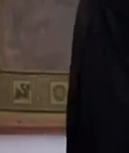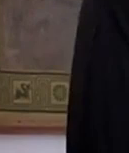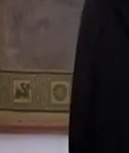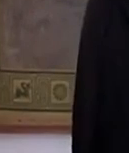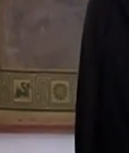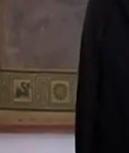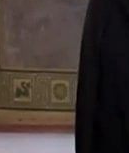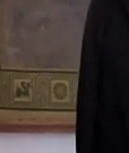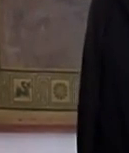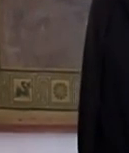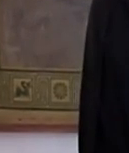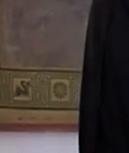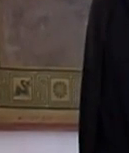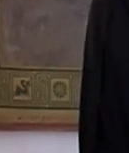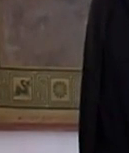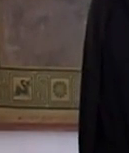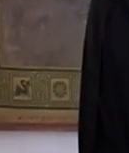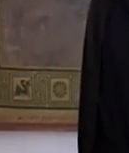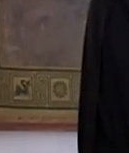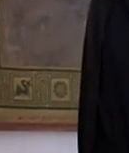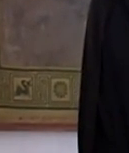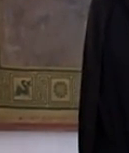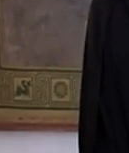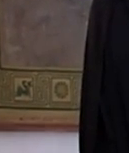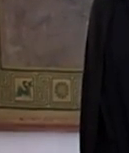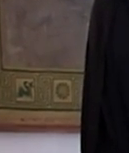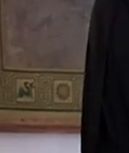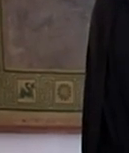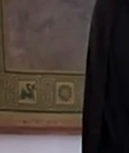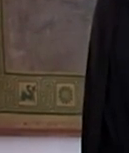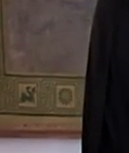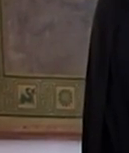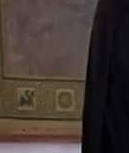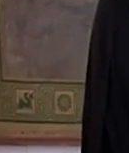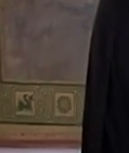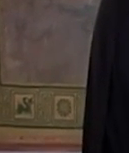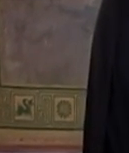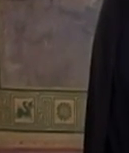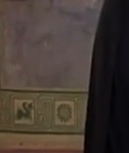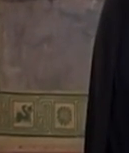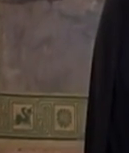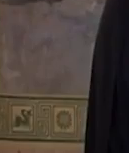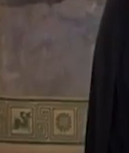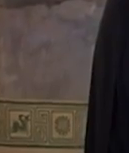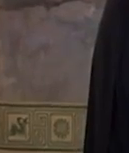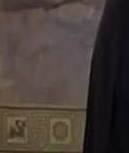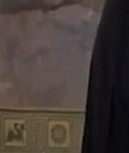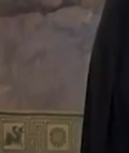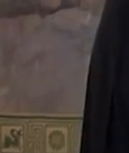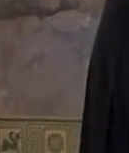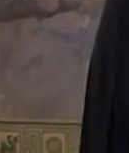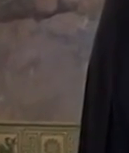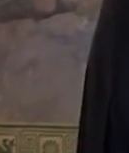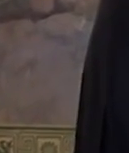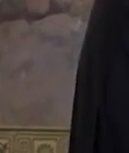Εμείς θέλουμε να σας ευχαριστήσουμε και να ευχηθούμε σε όλο το κοινοβούλιο η καρπή του να είναι πλούσιοι για όλους